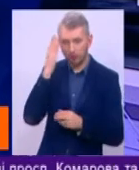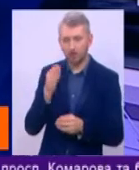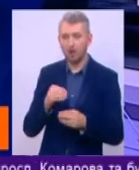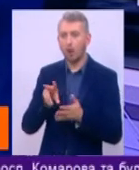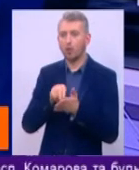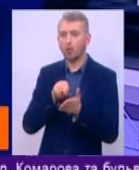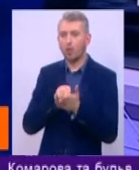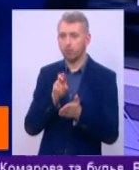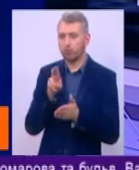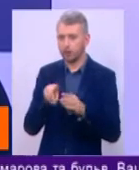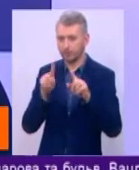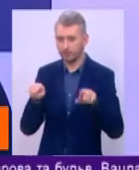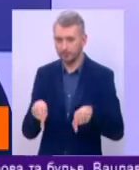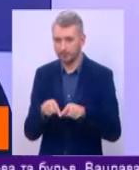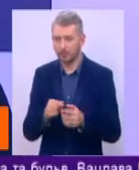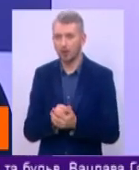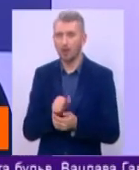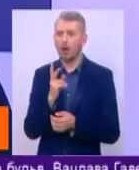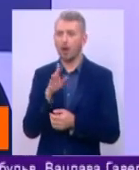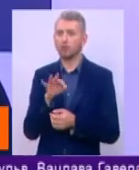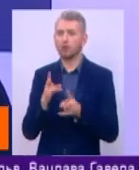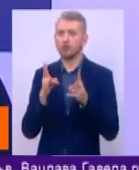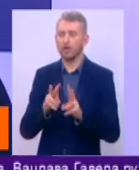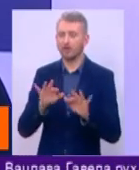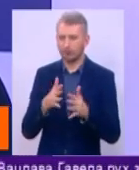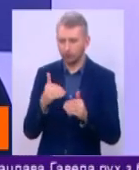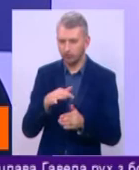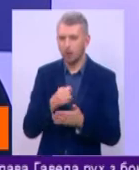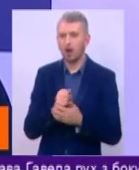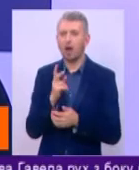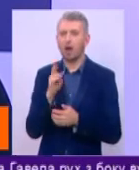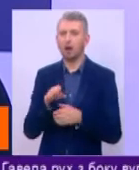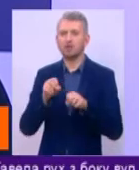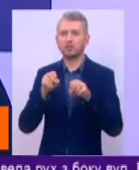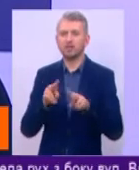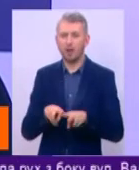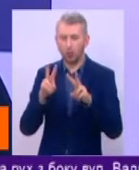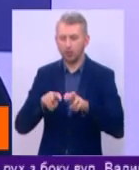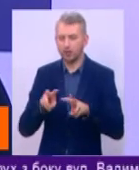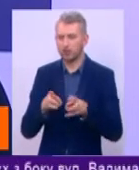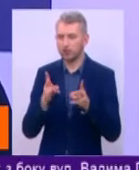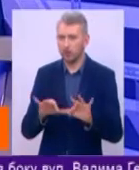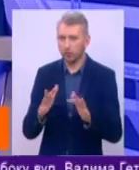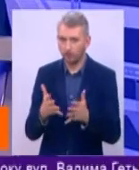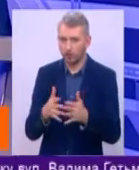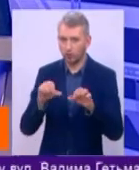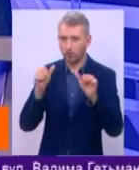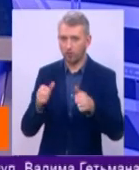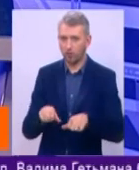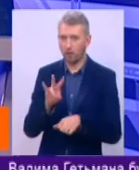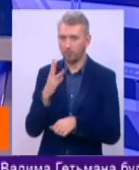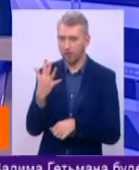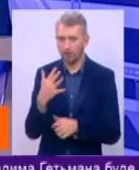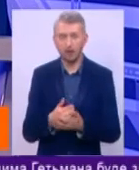листка непрацездатності, акт про нещасний випадок згадували, акт спеціального розслідування нещасного випадку, так? Форма